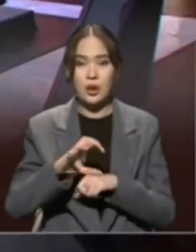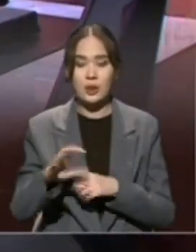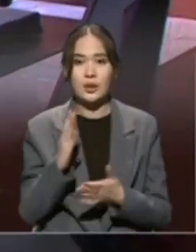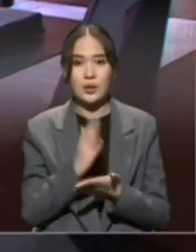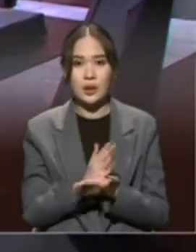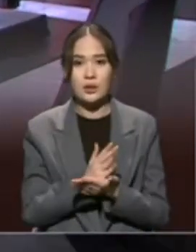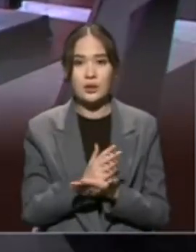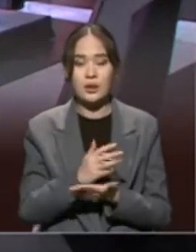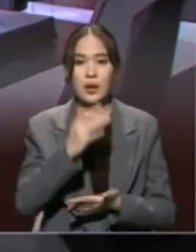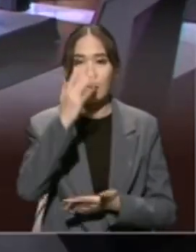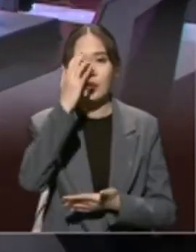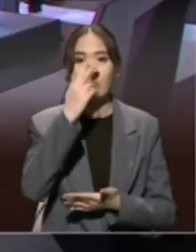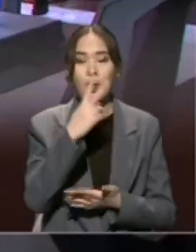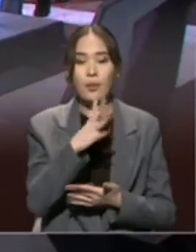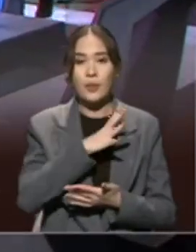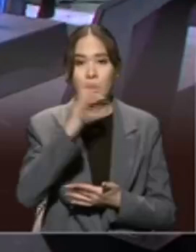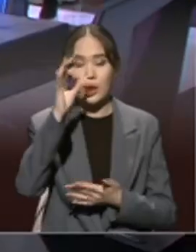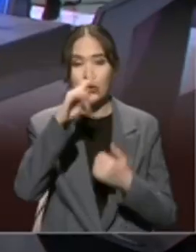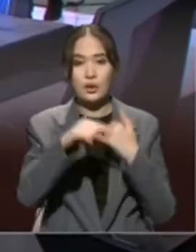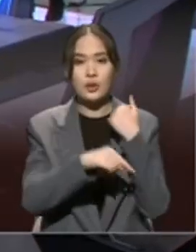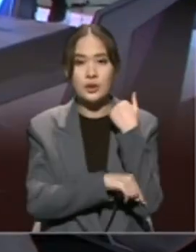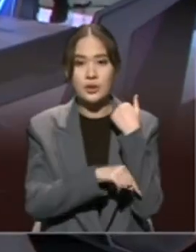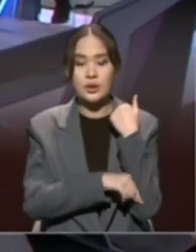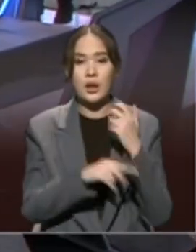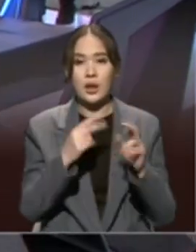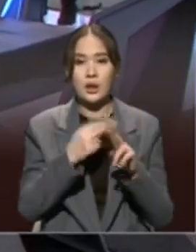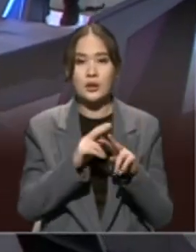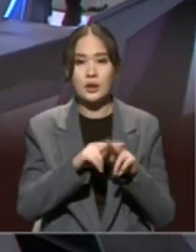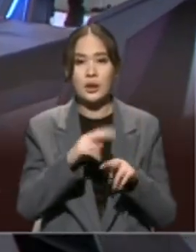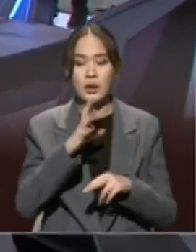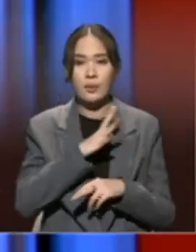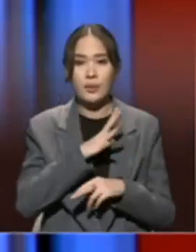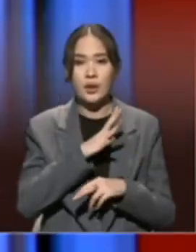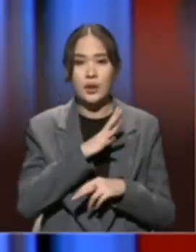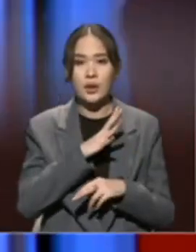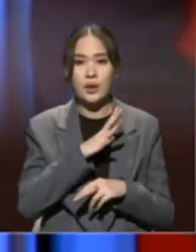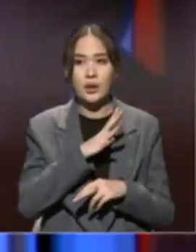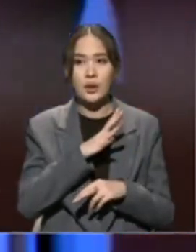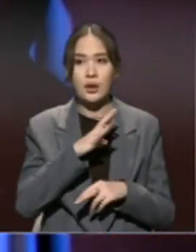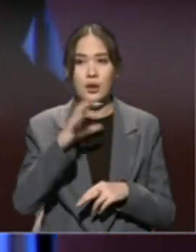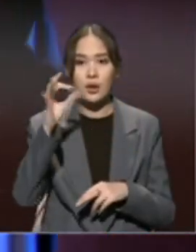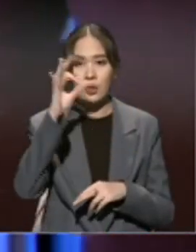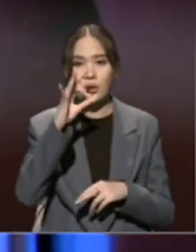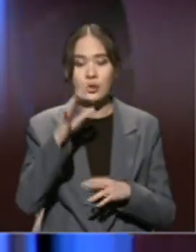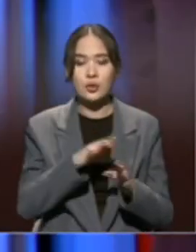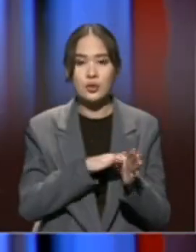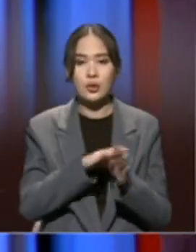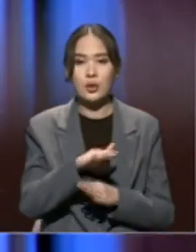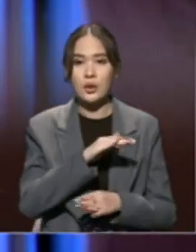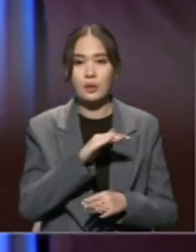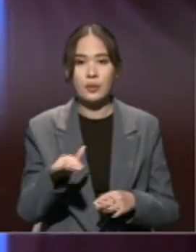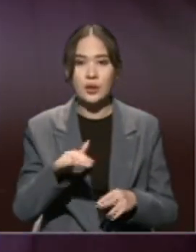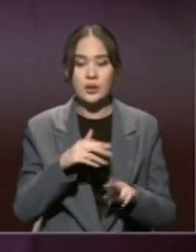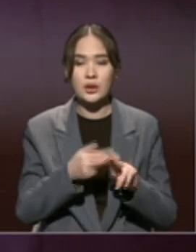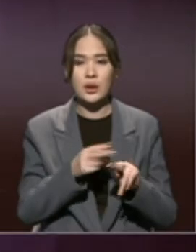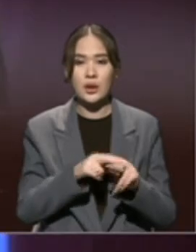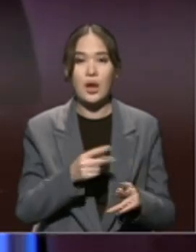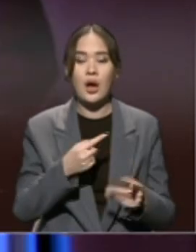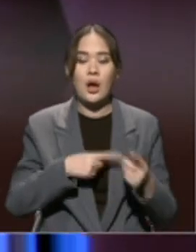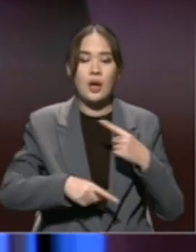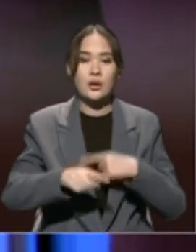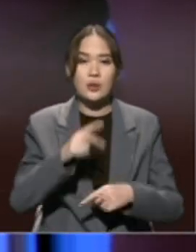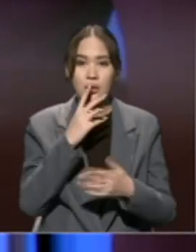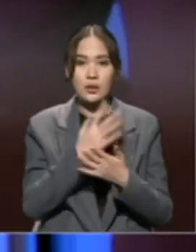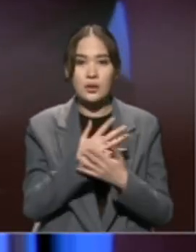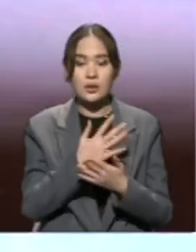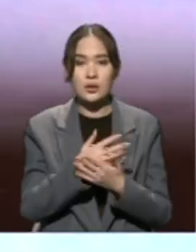Құрылыс саласындағы жемқорлық мәселесін де айтып өту керек қой. Айтыңыздар. Жоқ емес. Мысалға айналып келген кезде